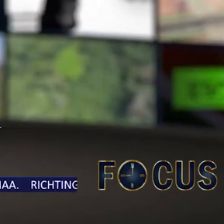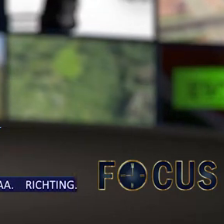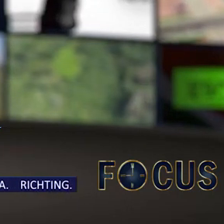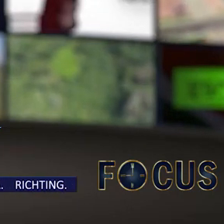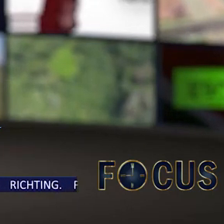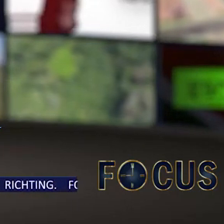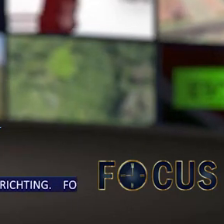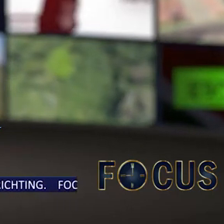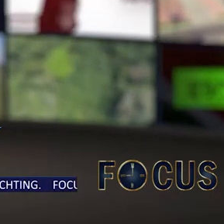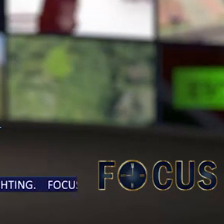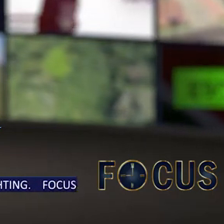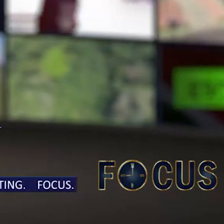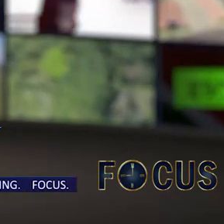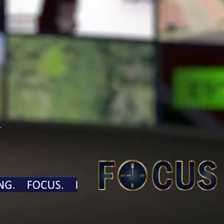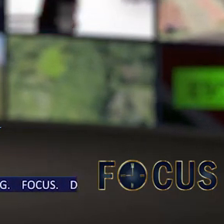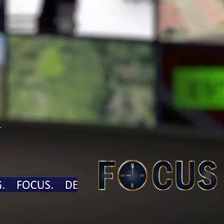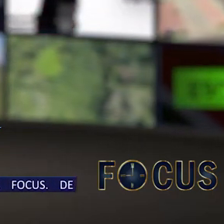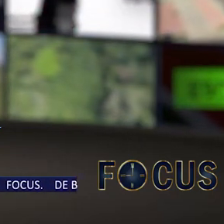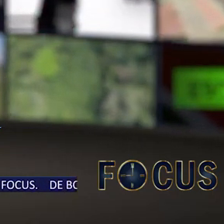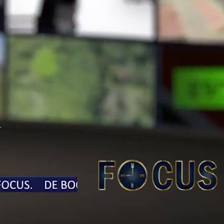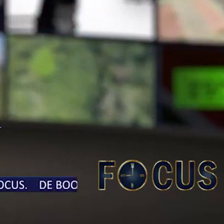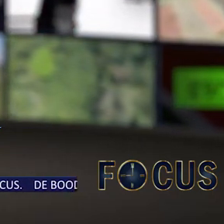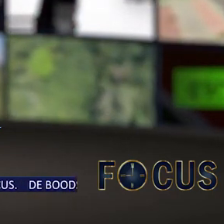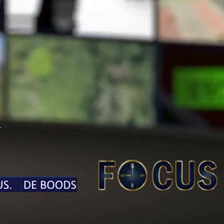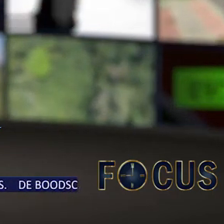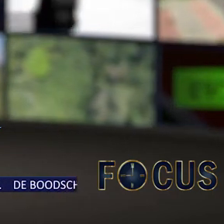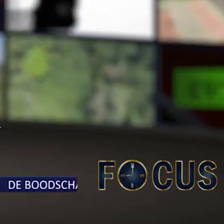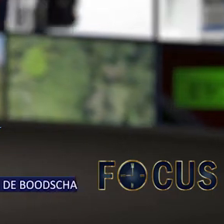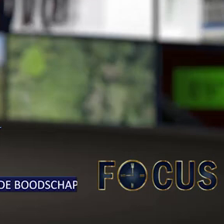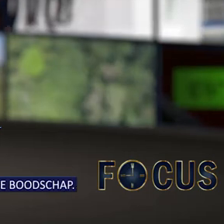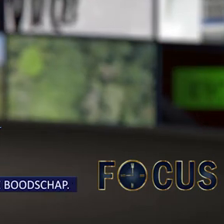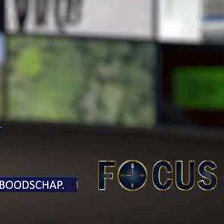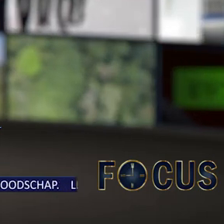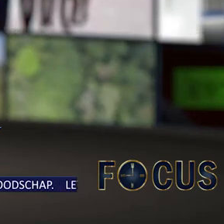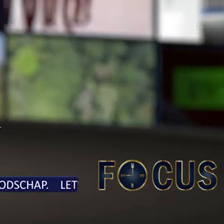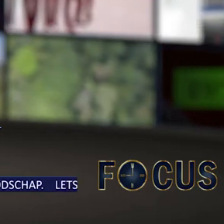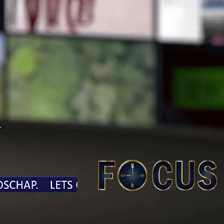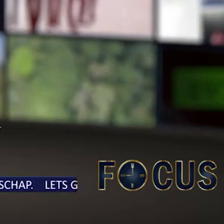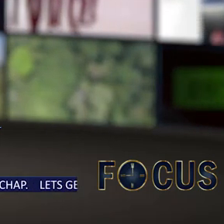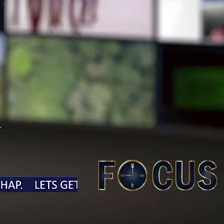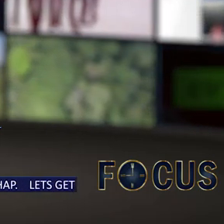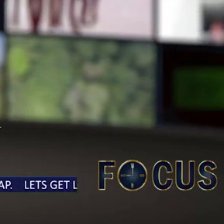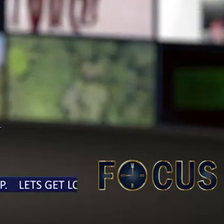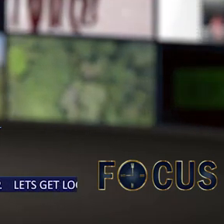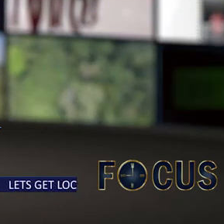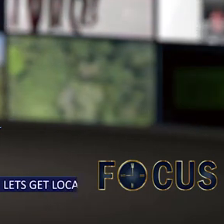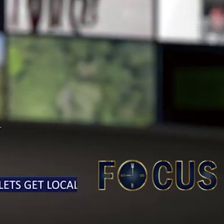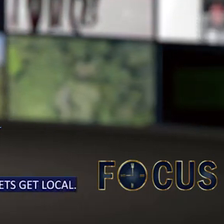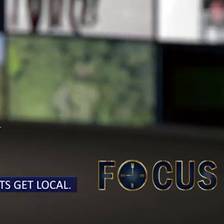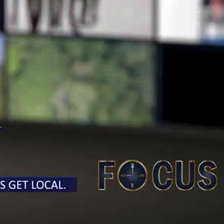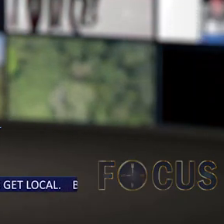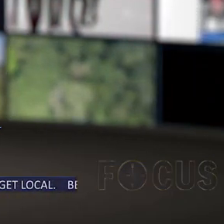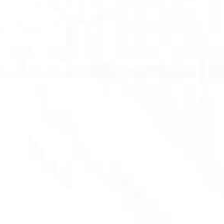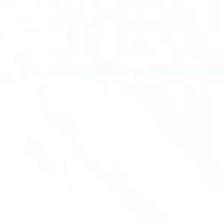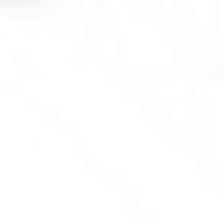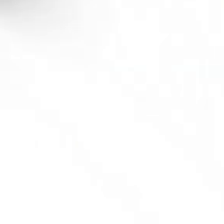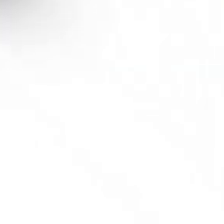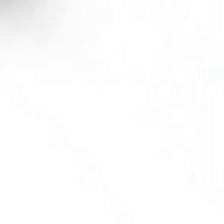vernieuwing daarvan. Indien aanpassingen met betrekking tot de maatregelen nodig zijn, zullen deze tussentijds worden